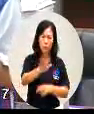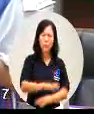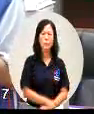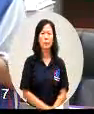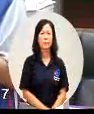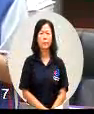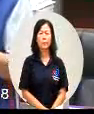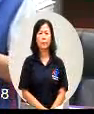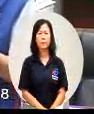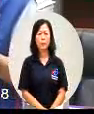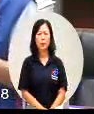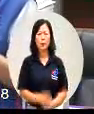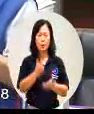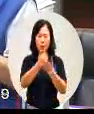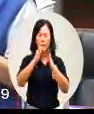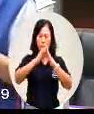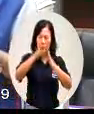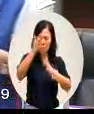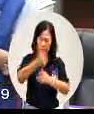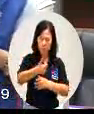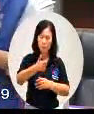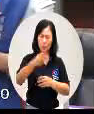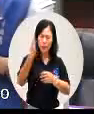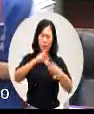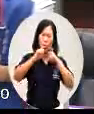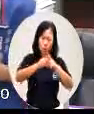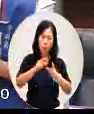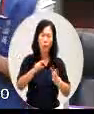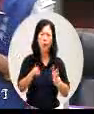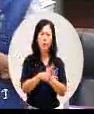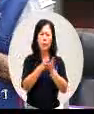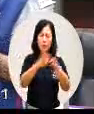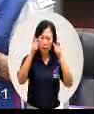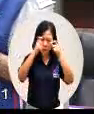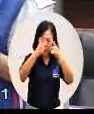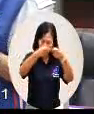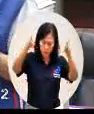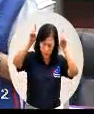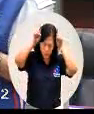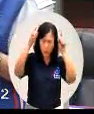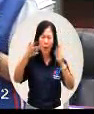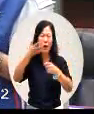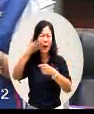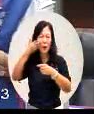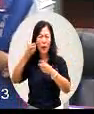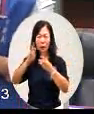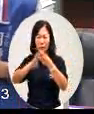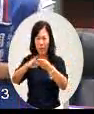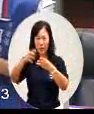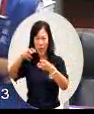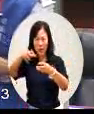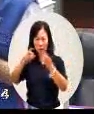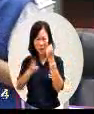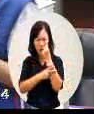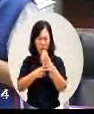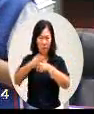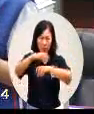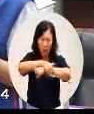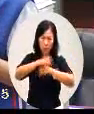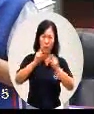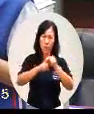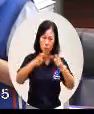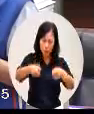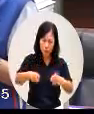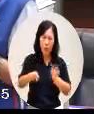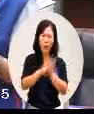动中心，请市长再回复一下。我讲高雄大学蓝田里园中港，大